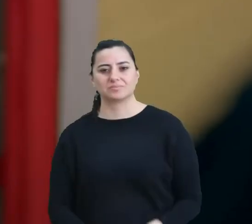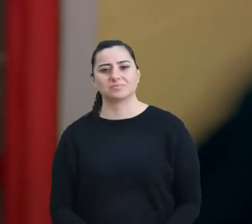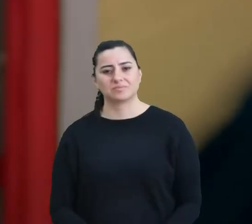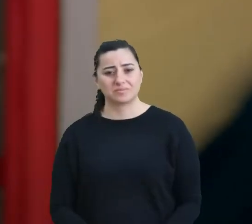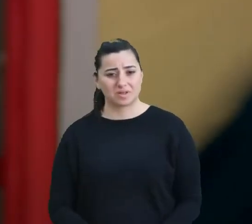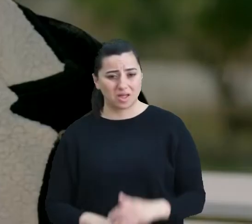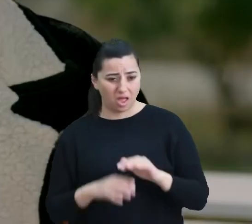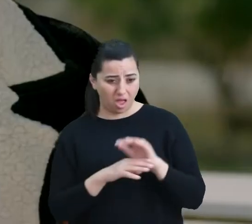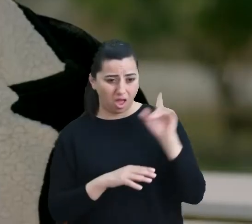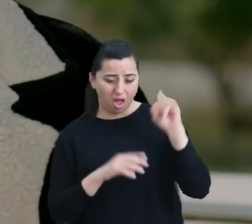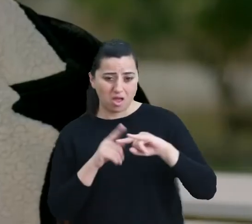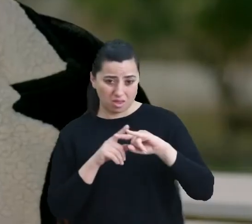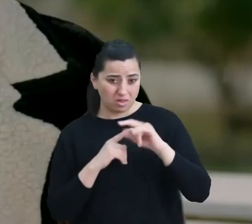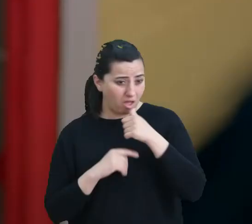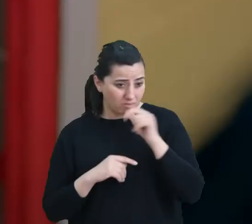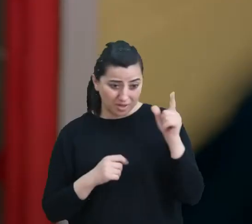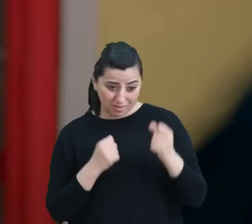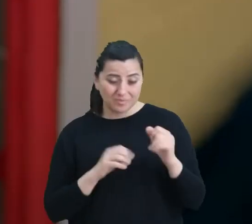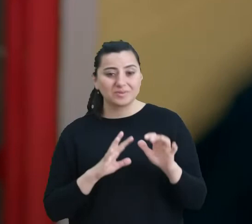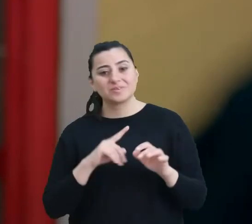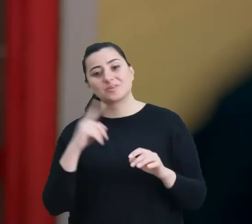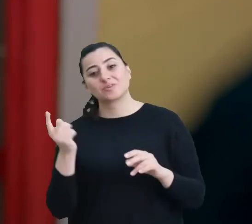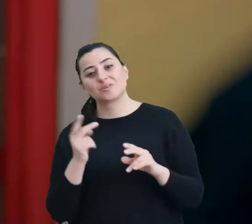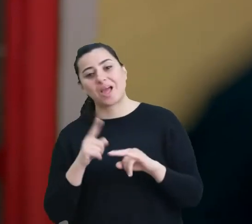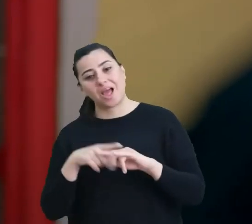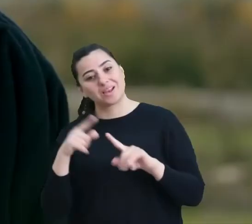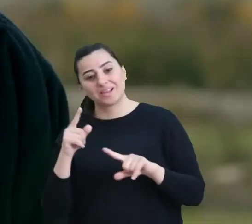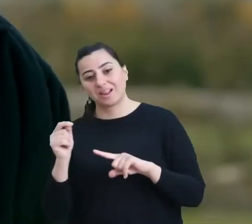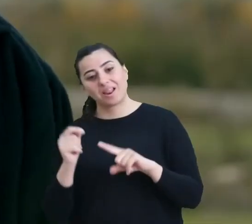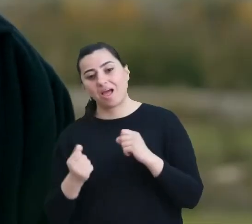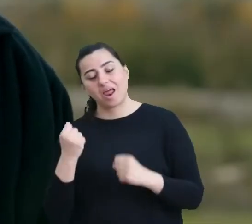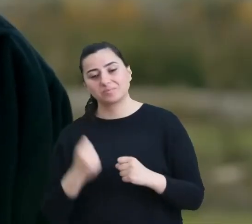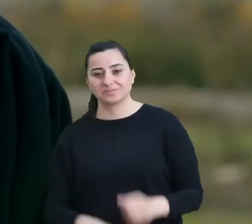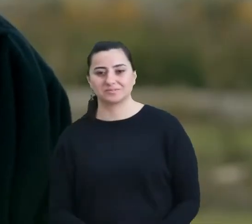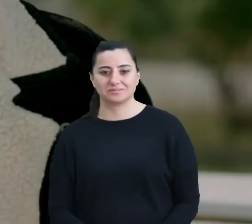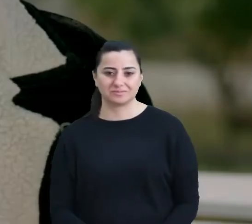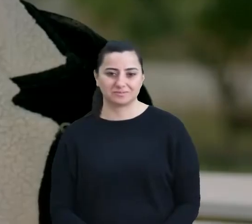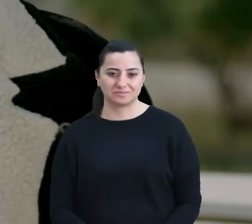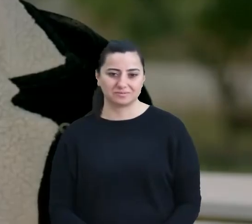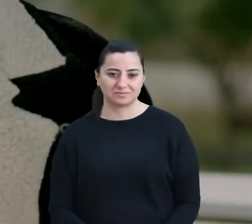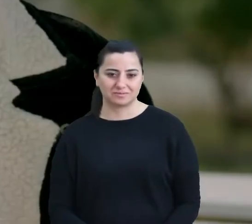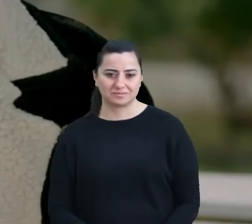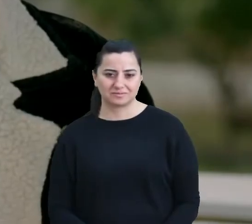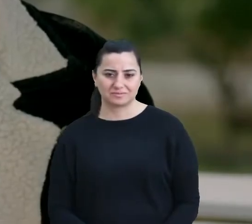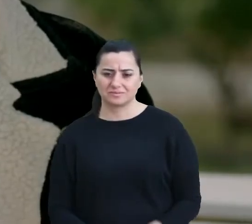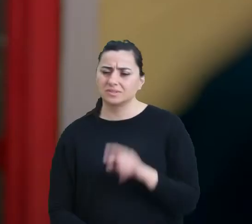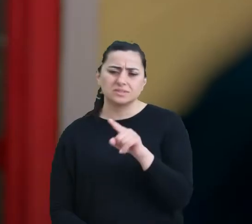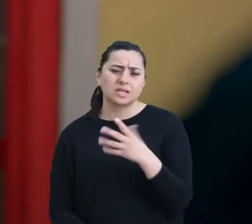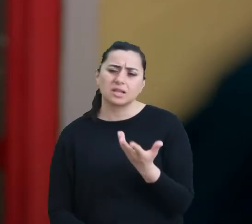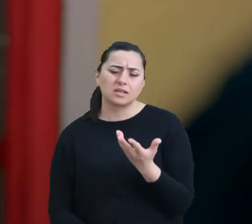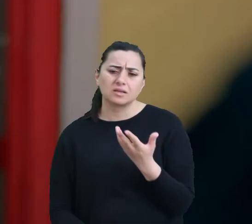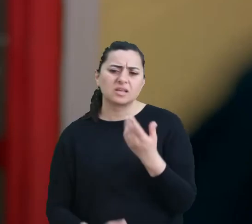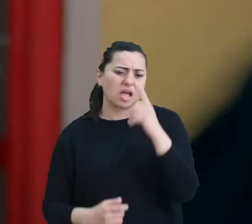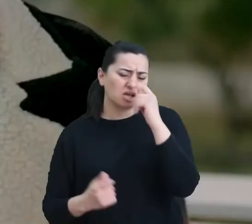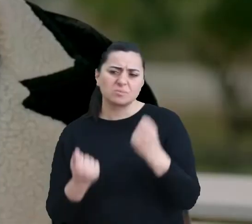Hayat abinin arabası mı yine? Yoksa köstencelen Halil'in arabası mı? Sen ne Sebahattin?